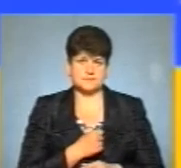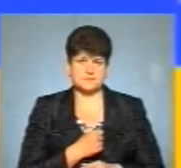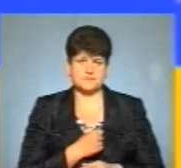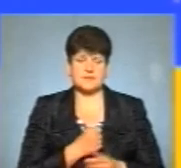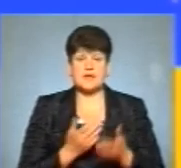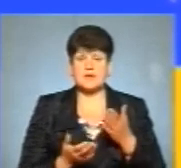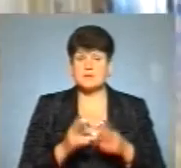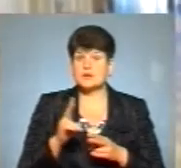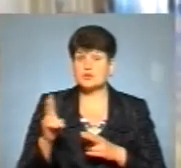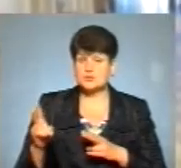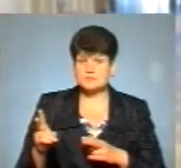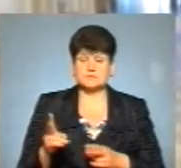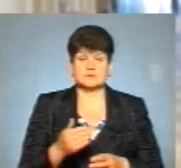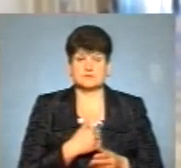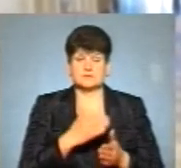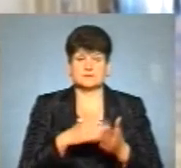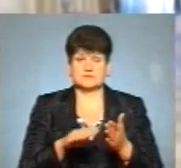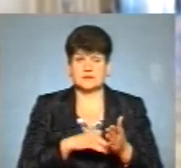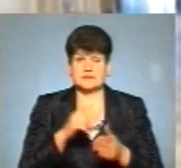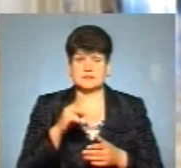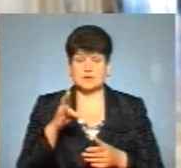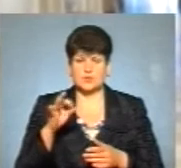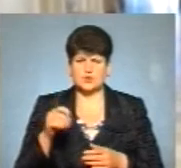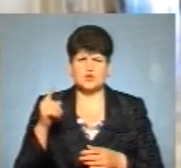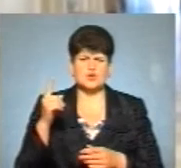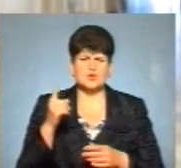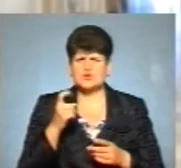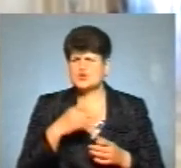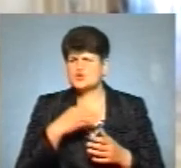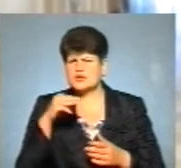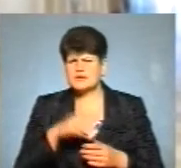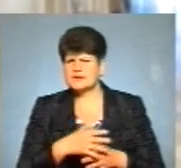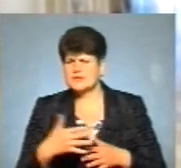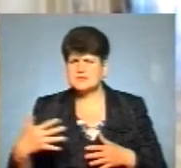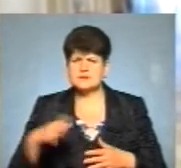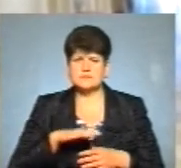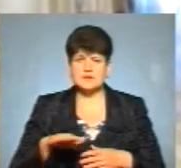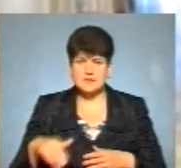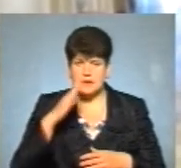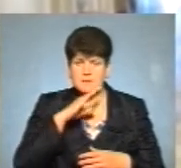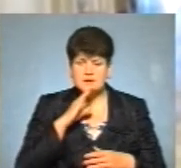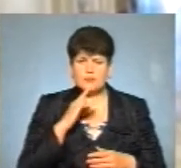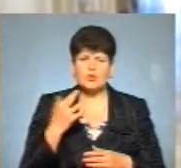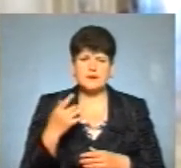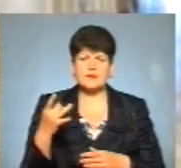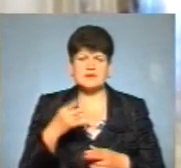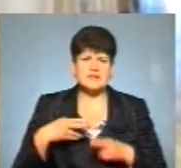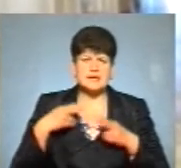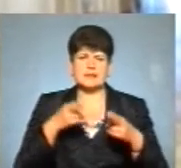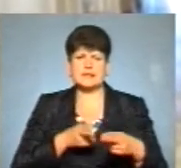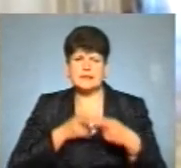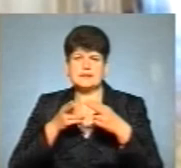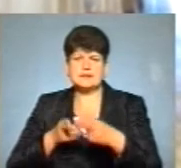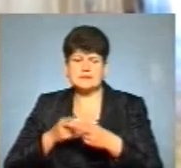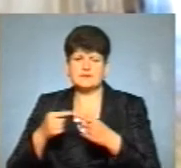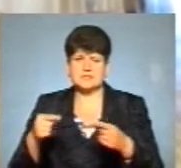Якби хтось наважився скасувати ЗНО, сотні тисяч абітурієнтів та їхніх батьків по кілька разів їздили би в інші міста для